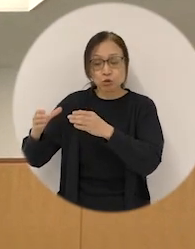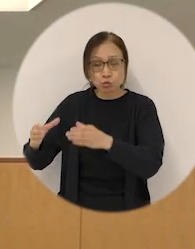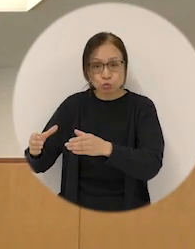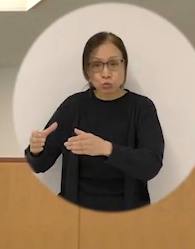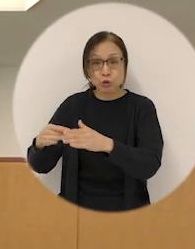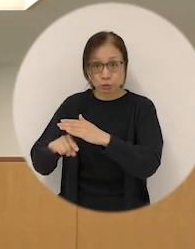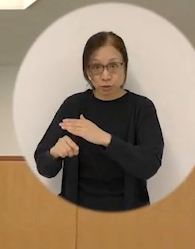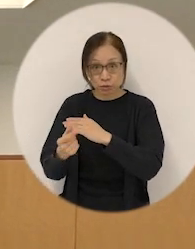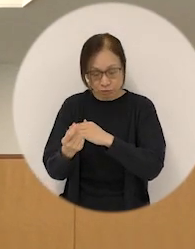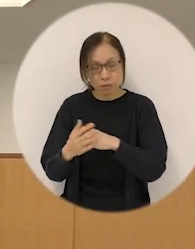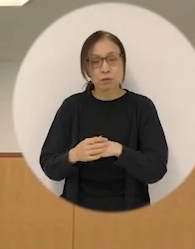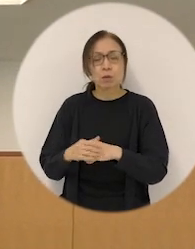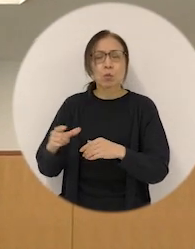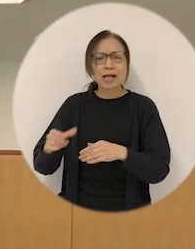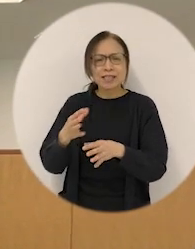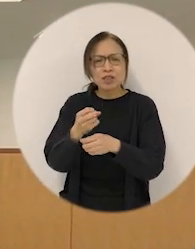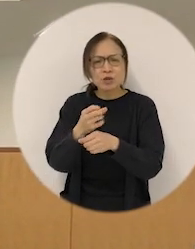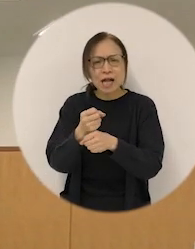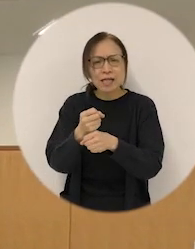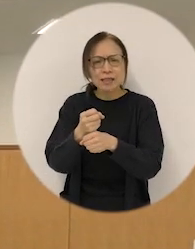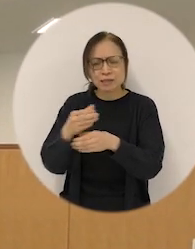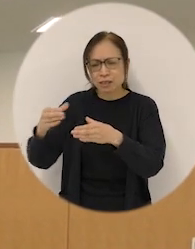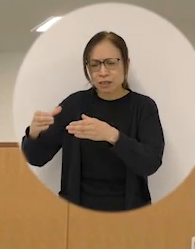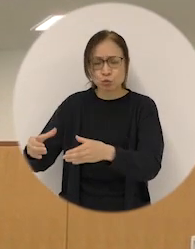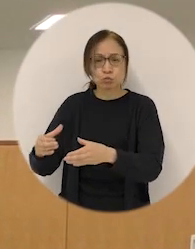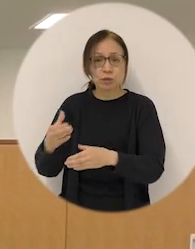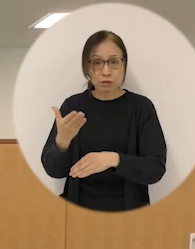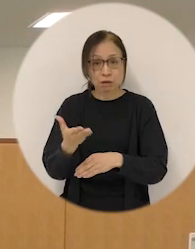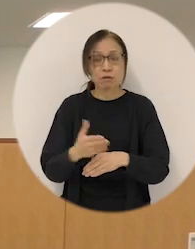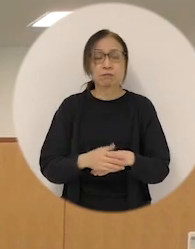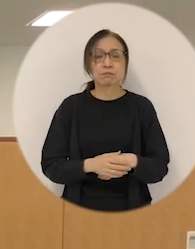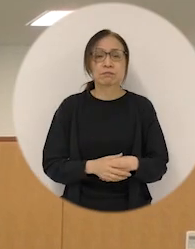つ頃設置される予定ということで。